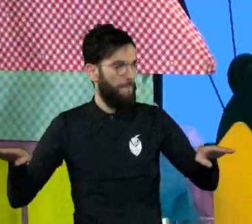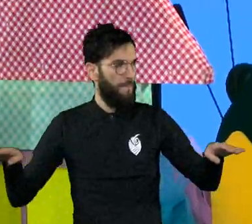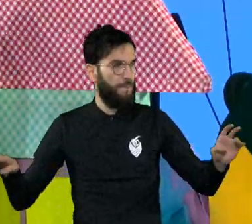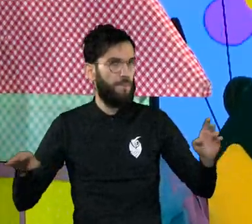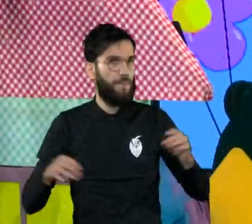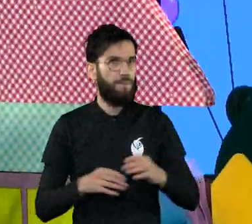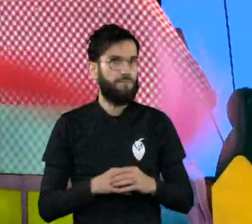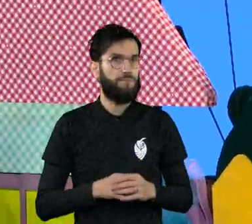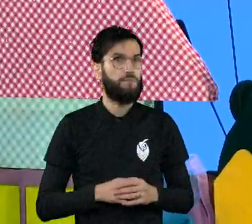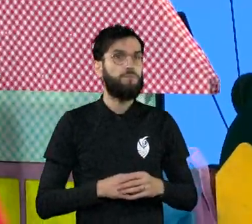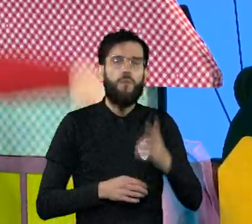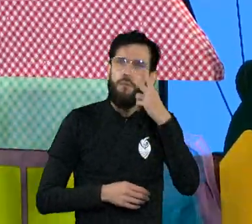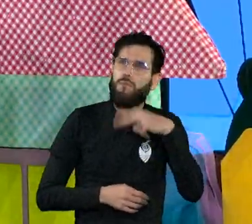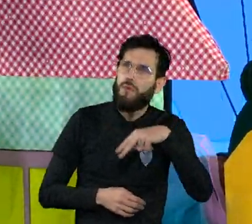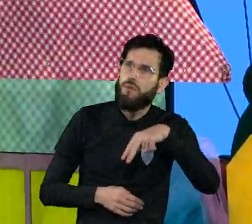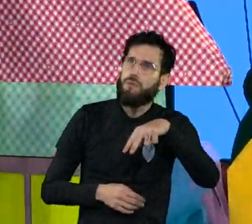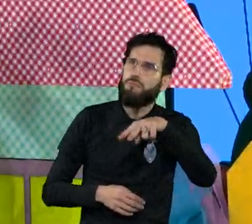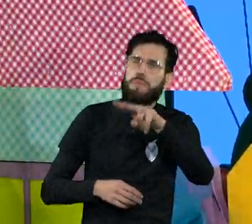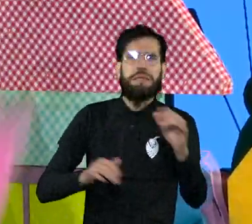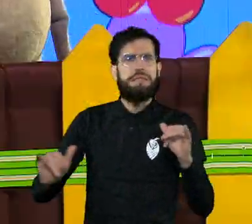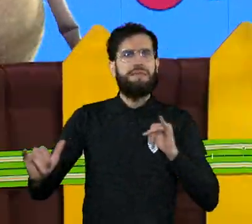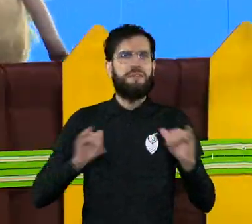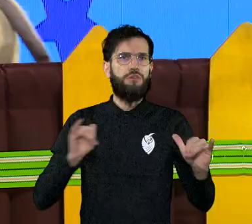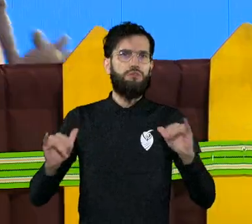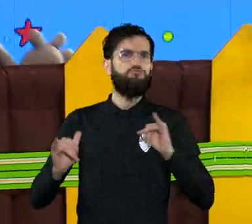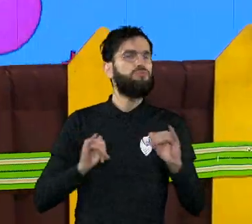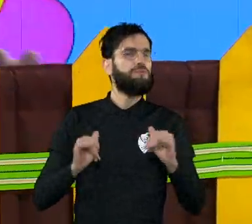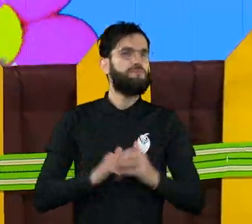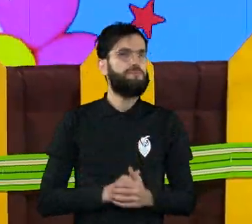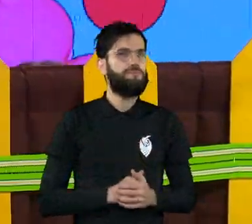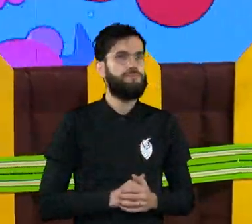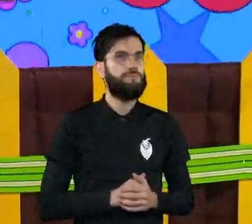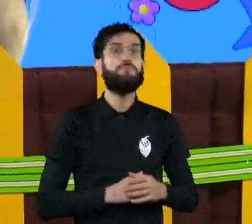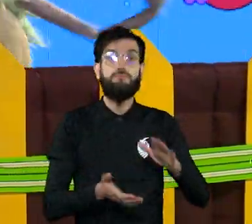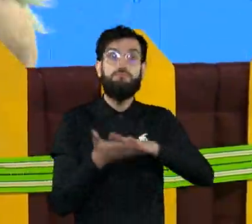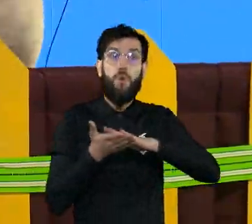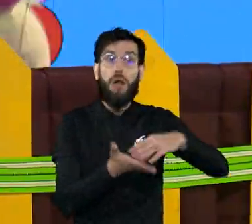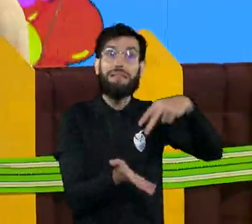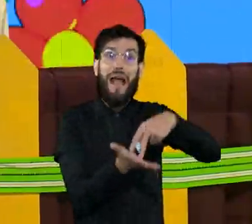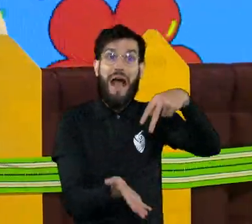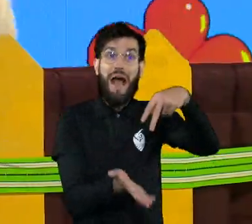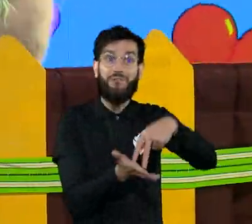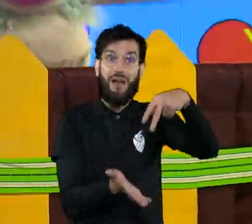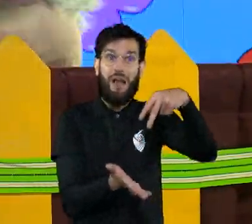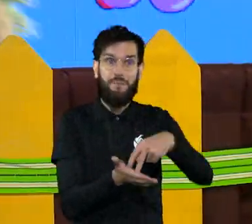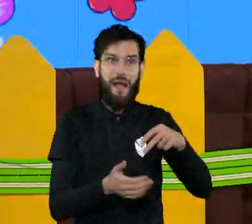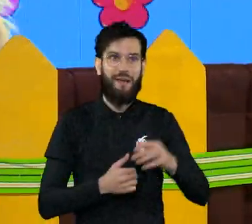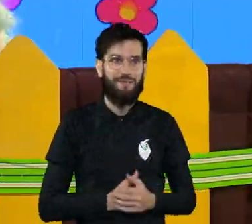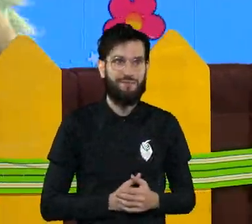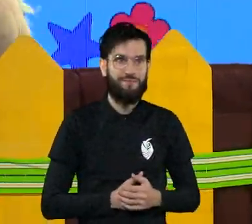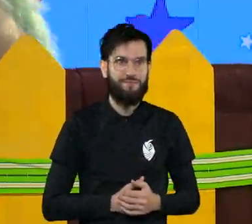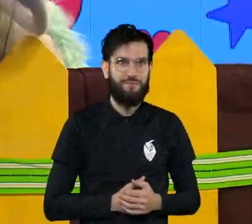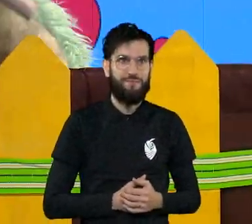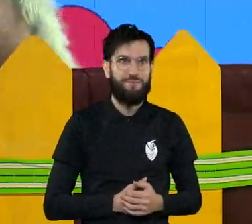je most, cvičili sme dosť. Wow, poriadne skáčeme! Jaj, Murko, ty si aj